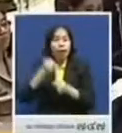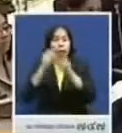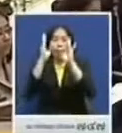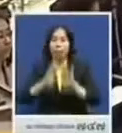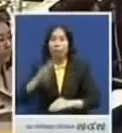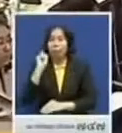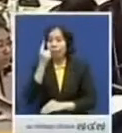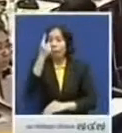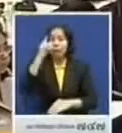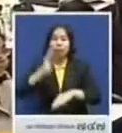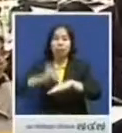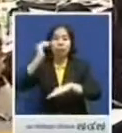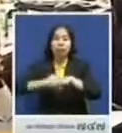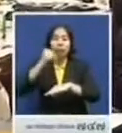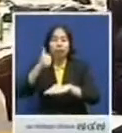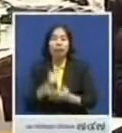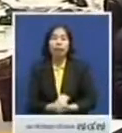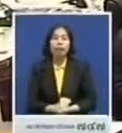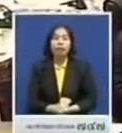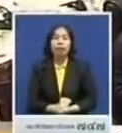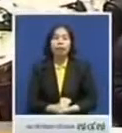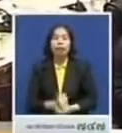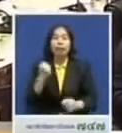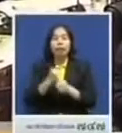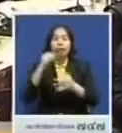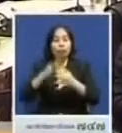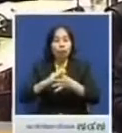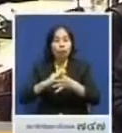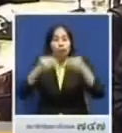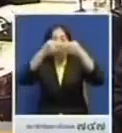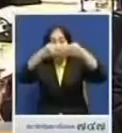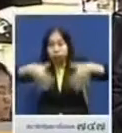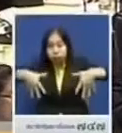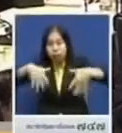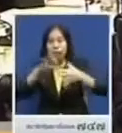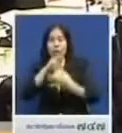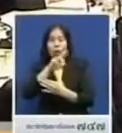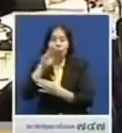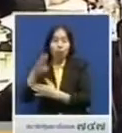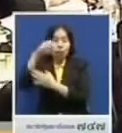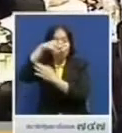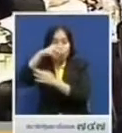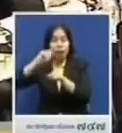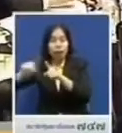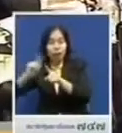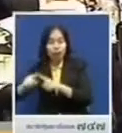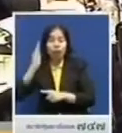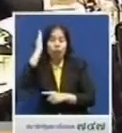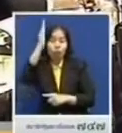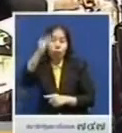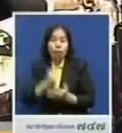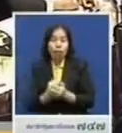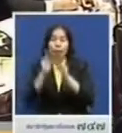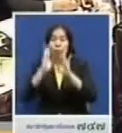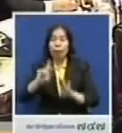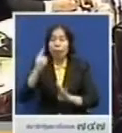ายว่าหนึ่งการแถลงการคือการอ่านแถลงการผมคิดว่ามันไม่ใช่นะเพราะฉะนั้นท่านก็ไม่จำเป็นที่ต้องไปฟังหรอกแถลงการเนี่ยท่าน